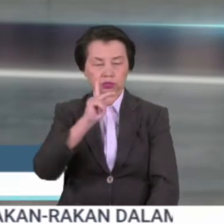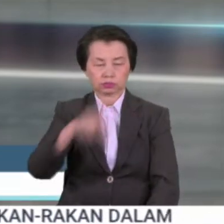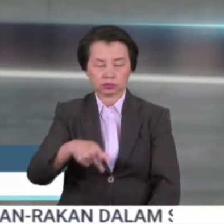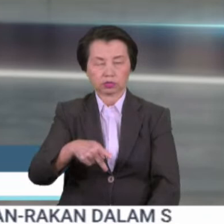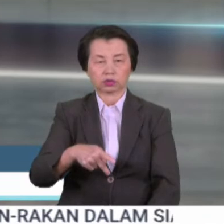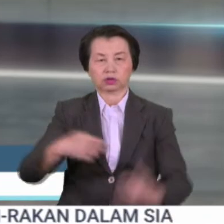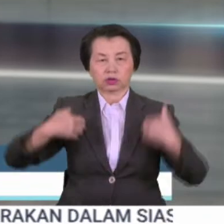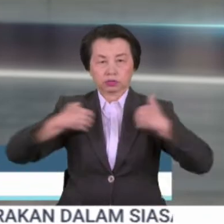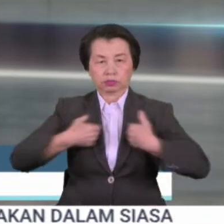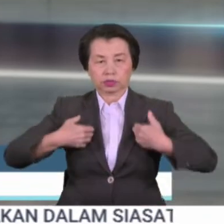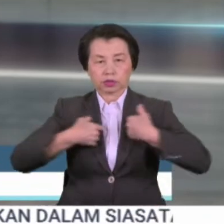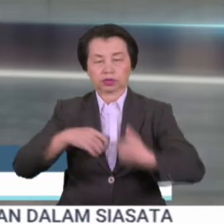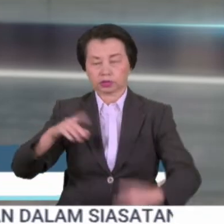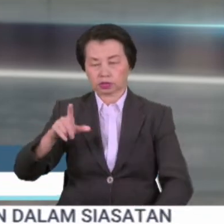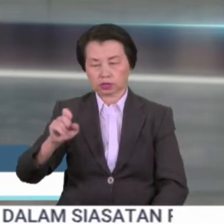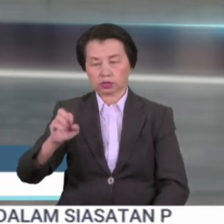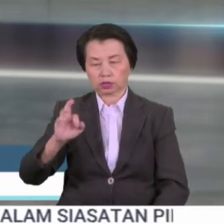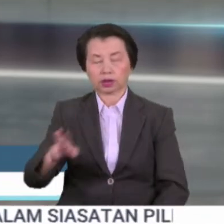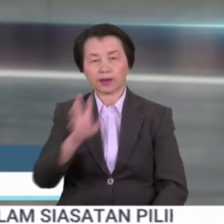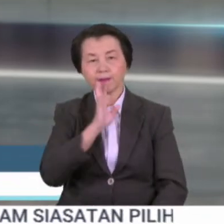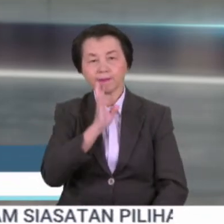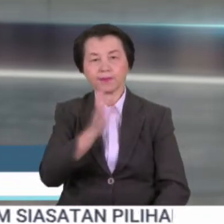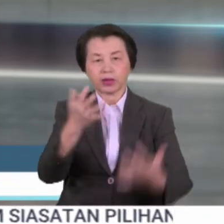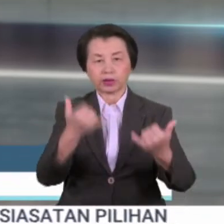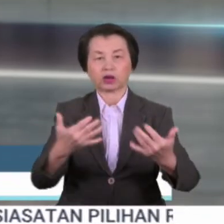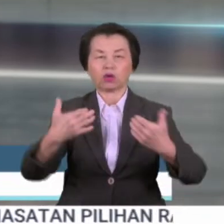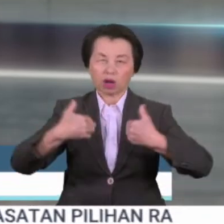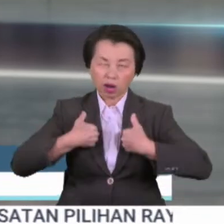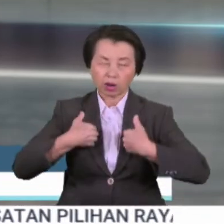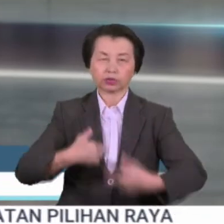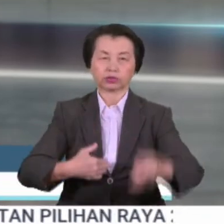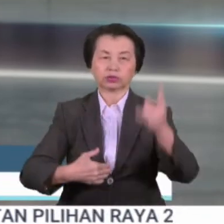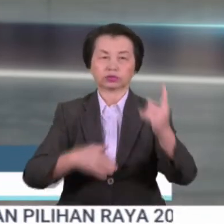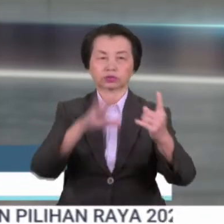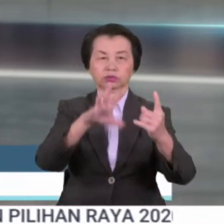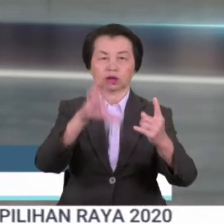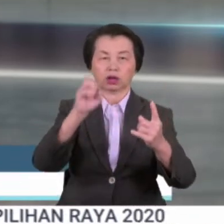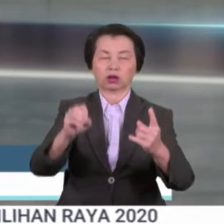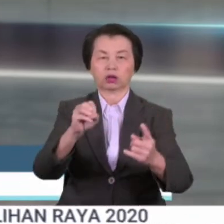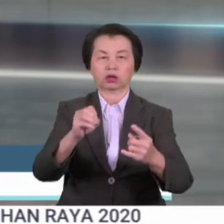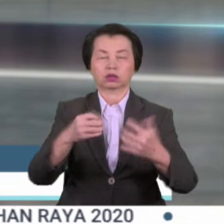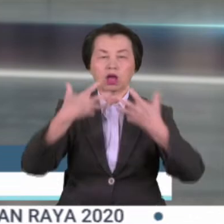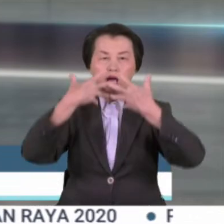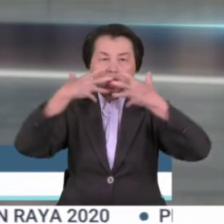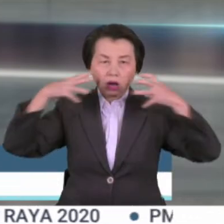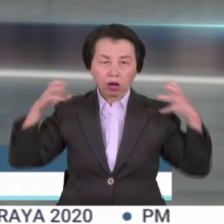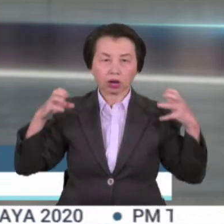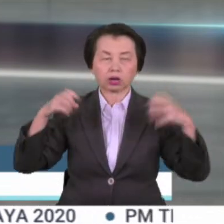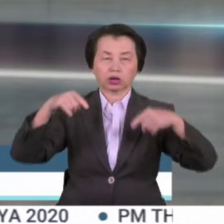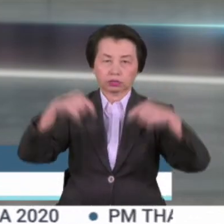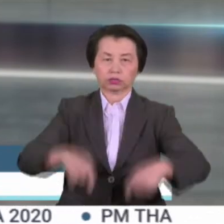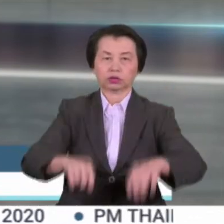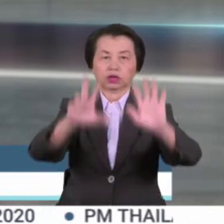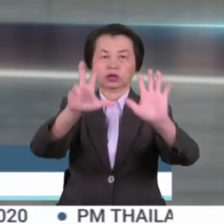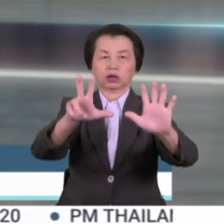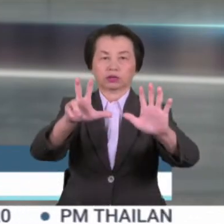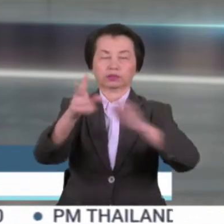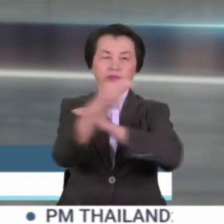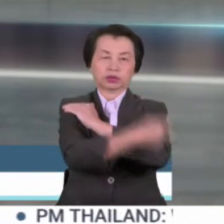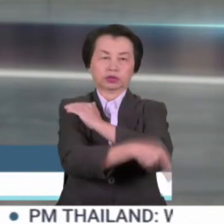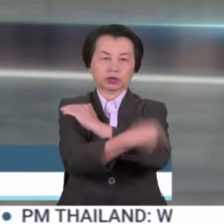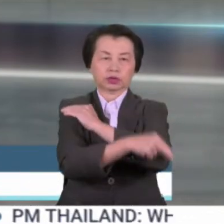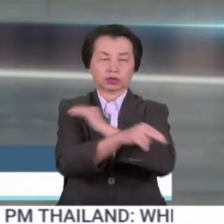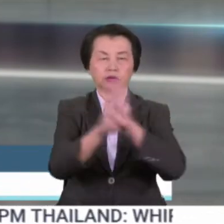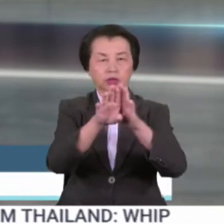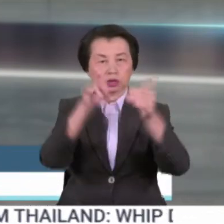perlilitan Datuk Abdul qadi Abu Hasyim kini hanya terdapat 150 populasi harimau melayang di 8 buah Negri